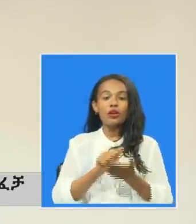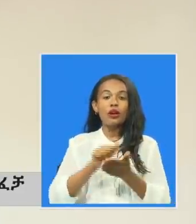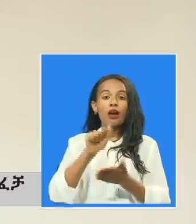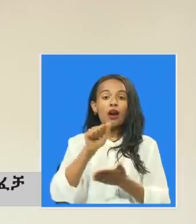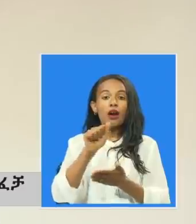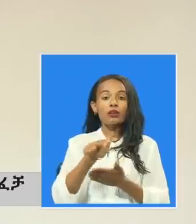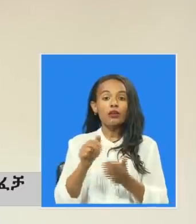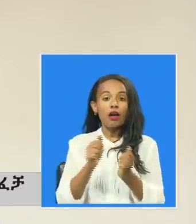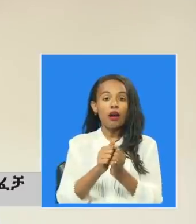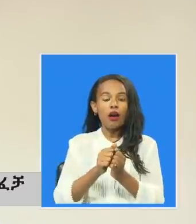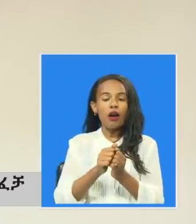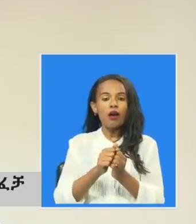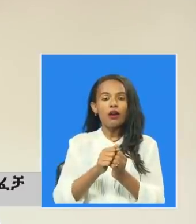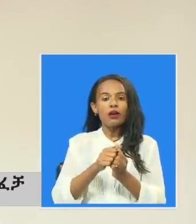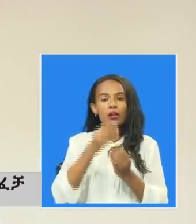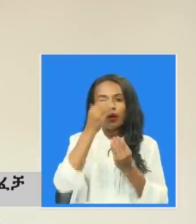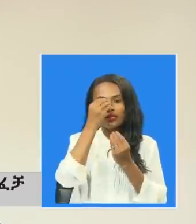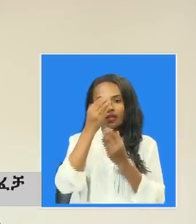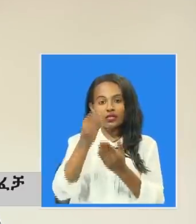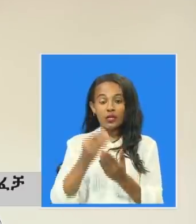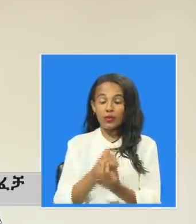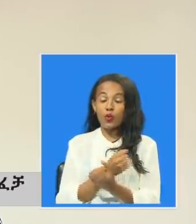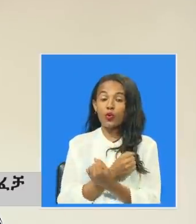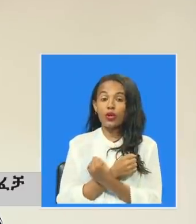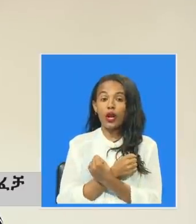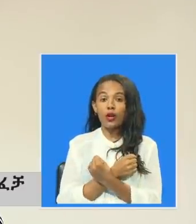ጋር ለማሳሰብ ወዳለሁ።